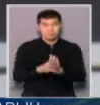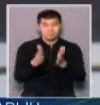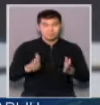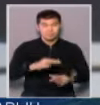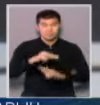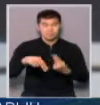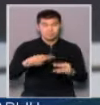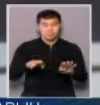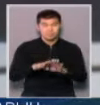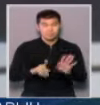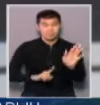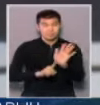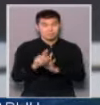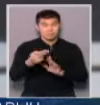кәсіп.